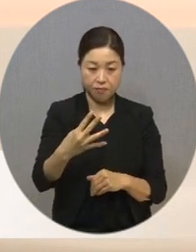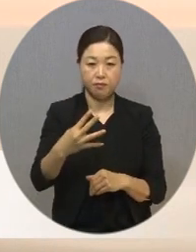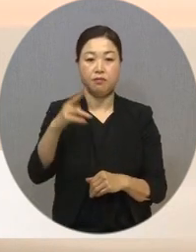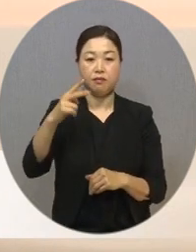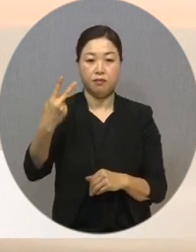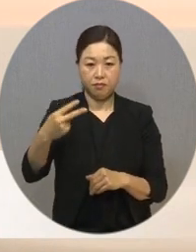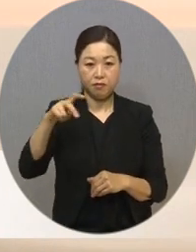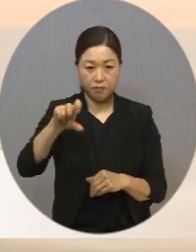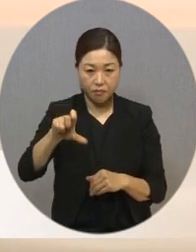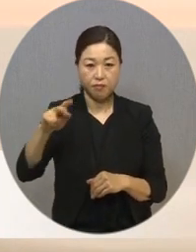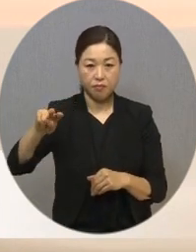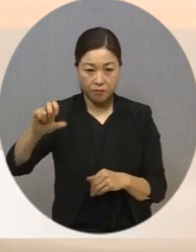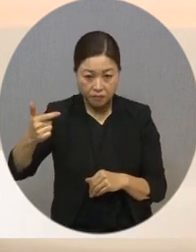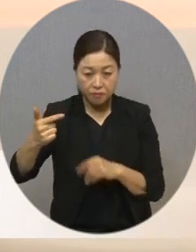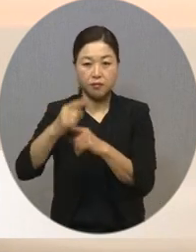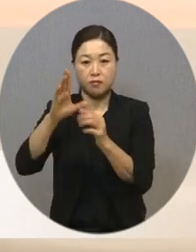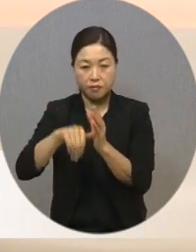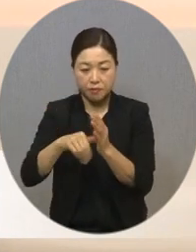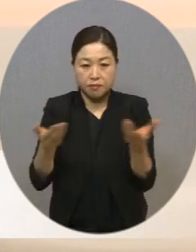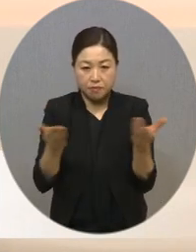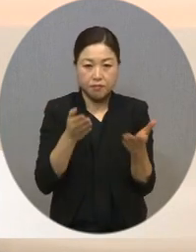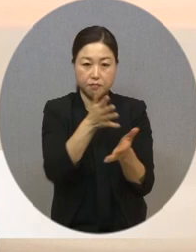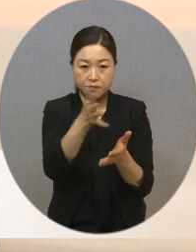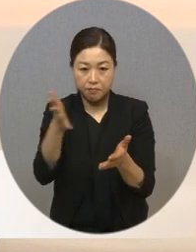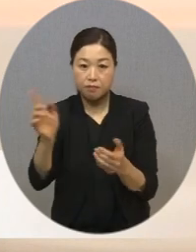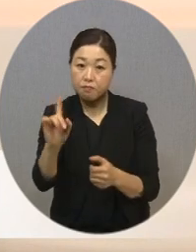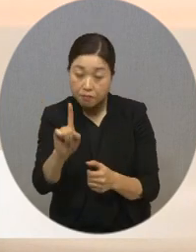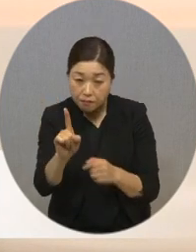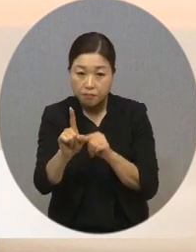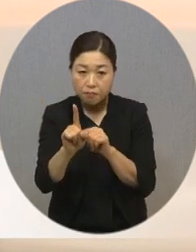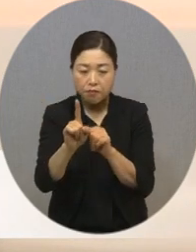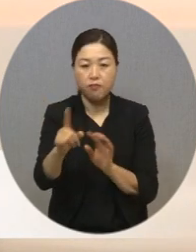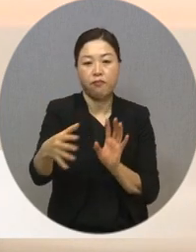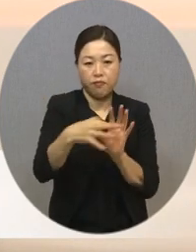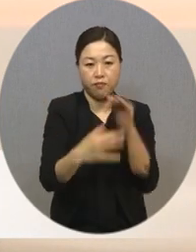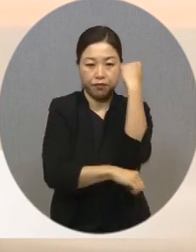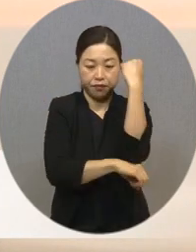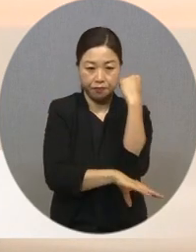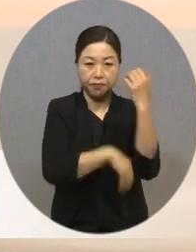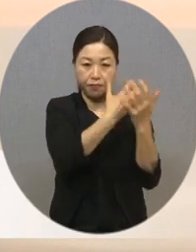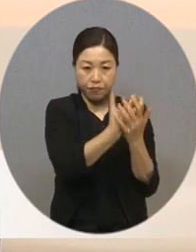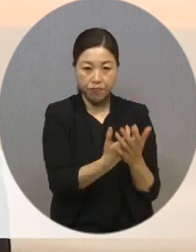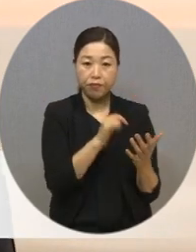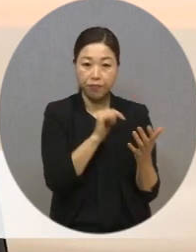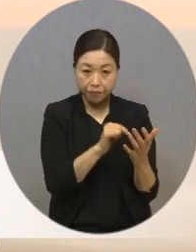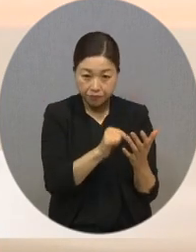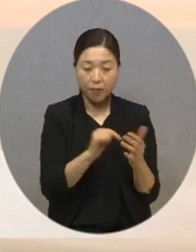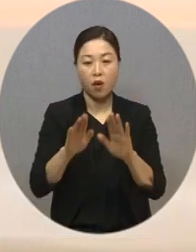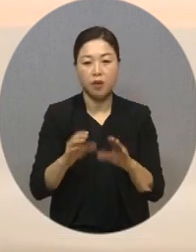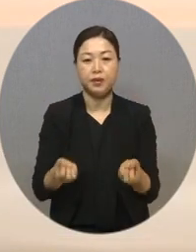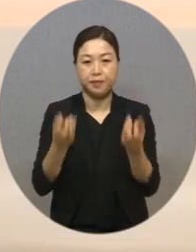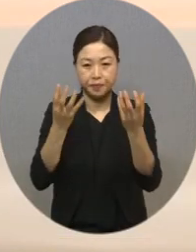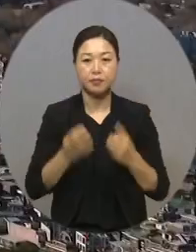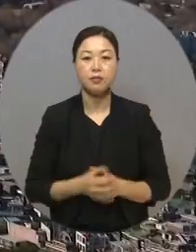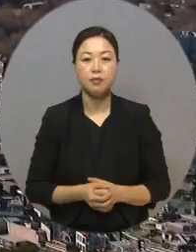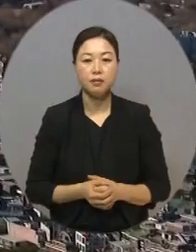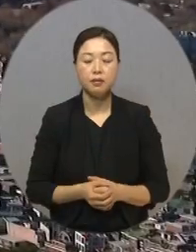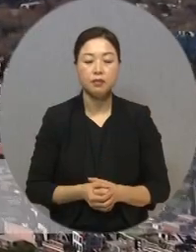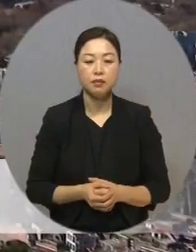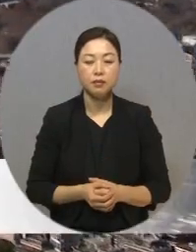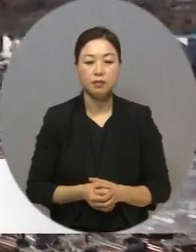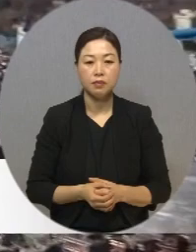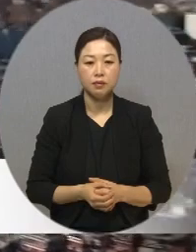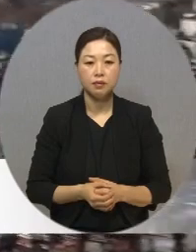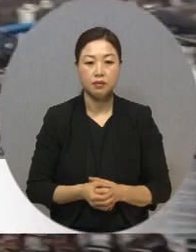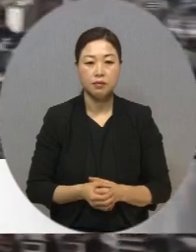5년 6년에 일들을 펼쳐 나가야 되는지 그 근거가 되는 자리들 그 근거를 공유하는 자리라고 생각이 됩니다